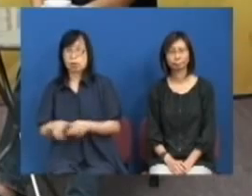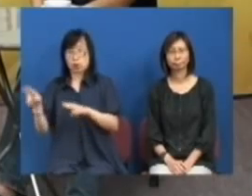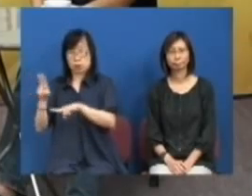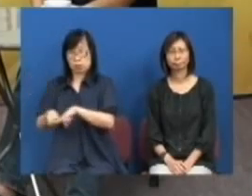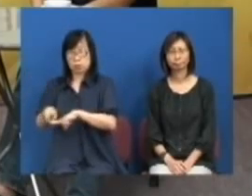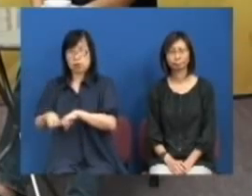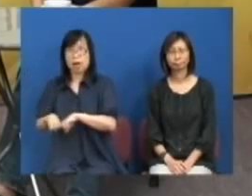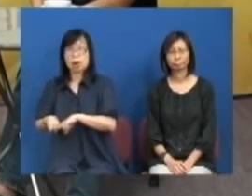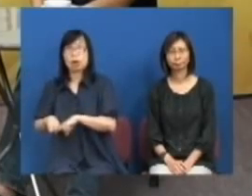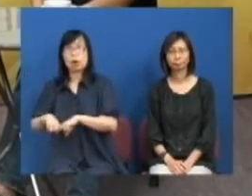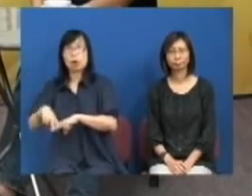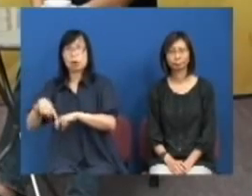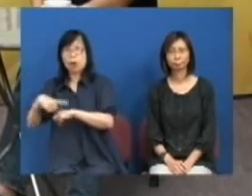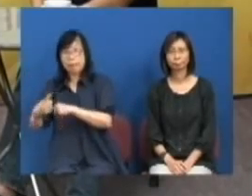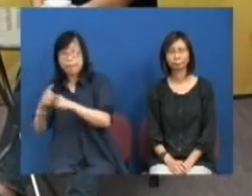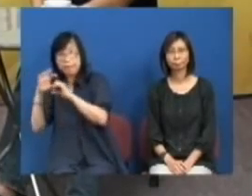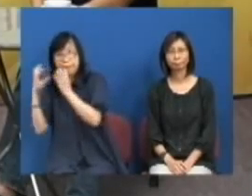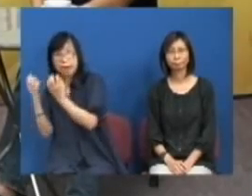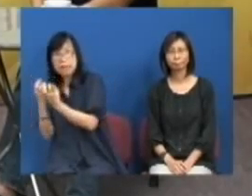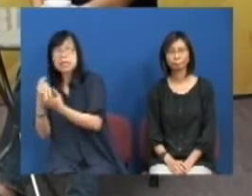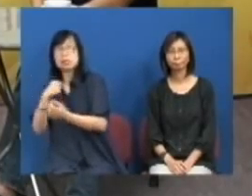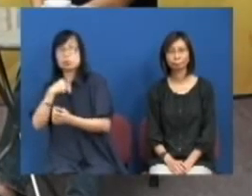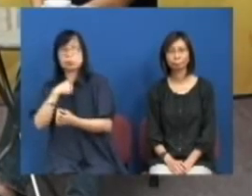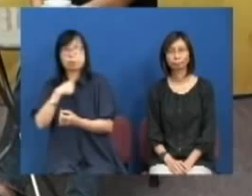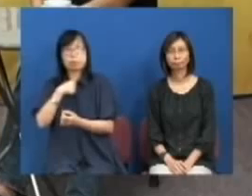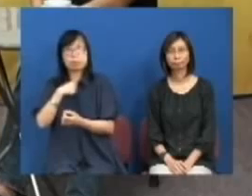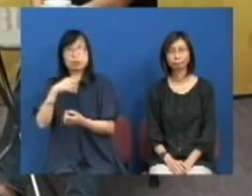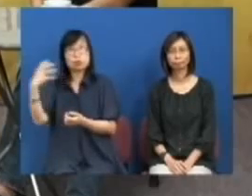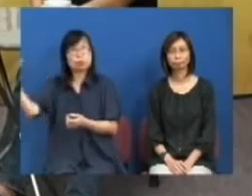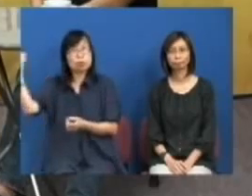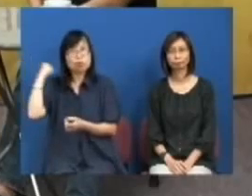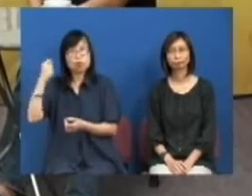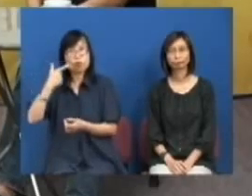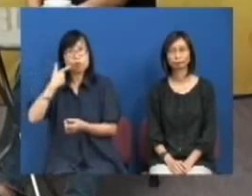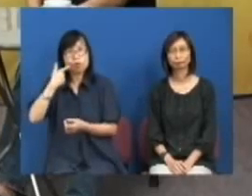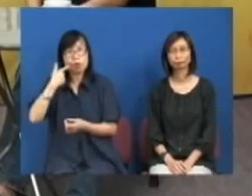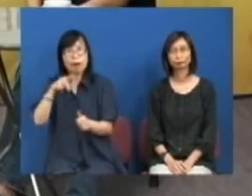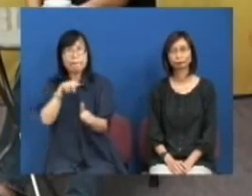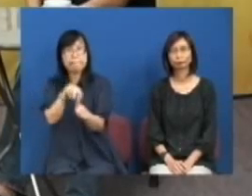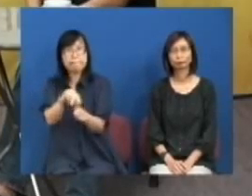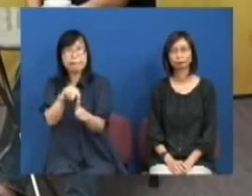黨裏面嘅某一派覺得他有必要再用強硬的手段迫使